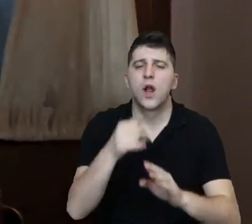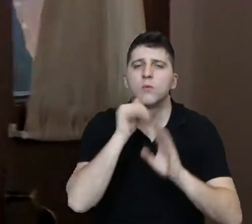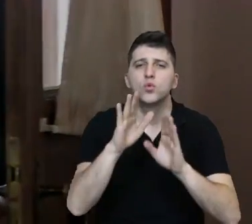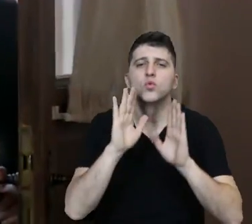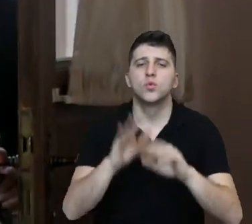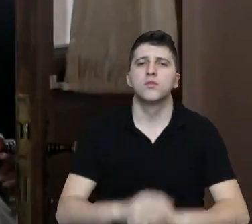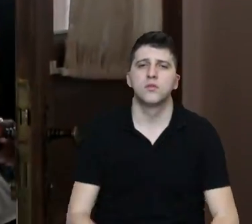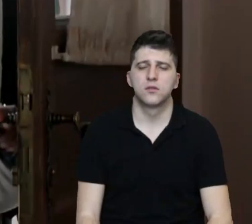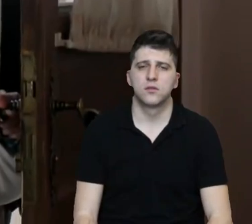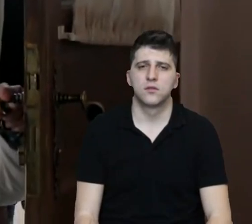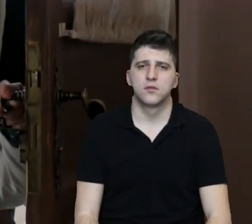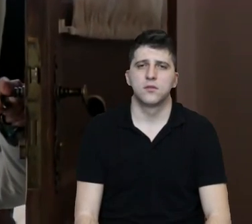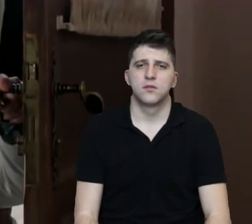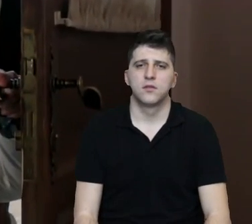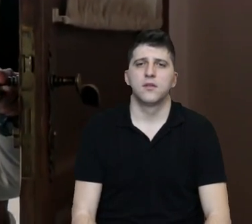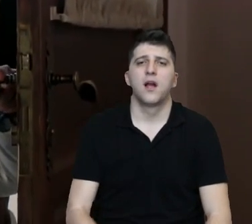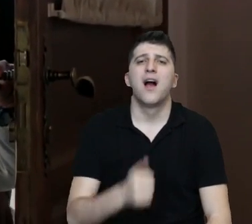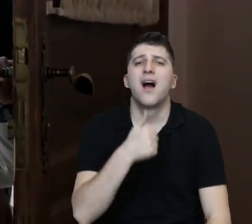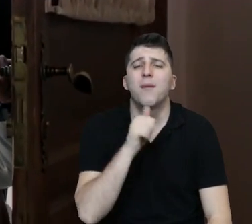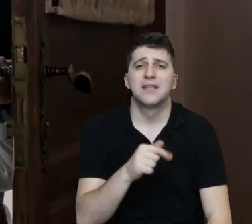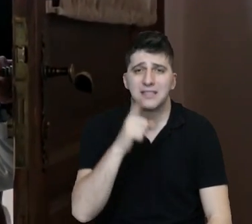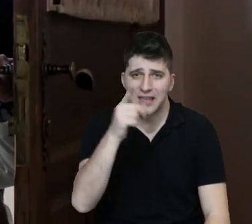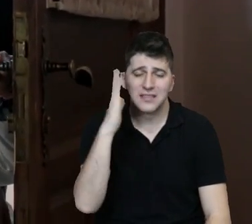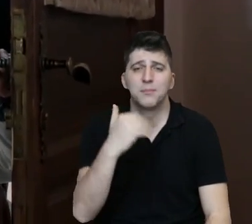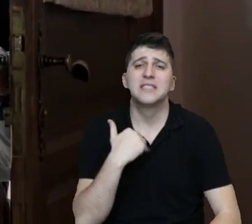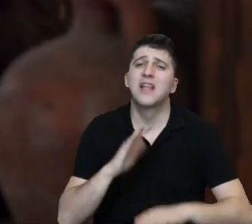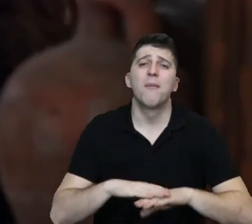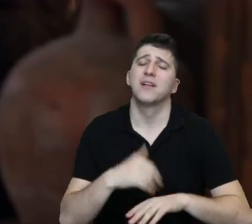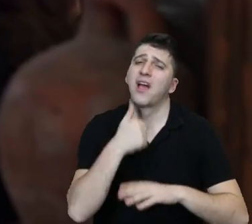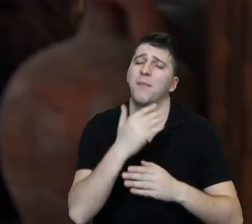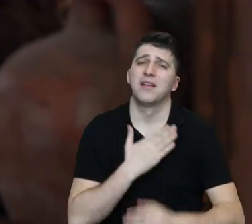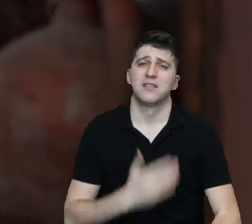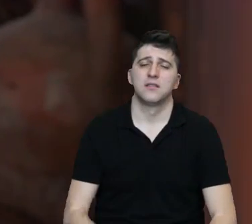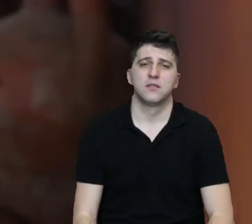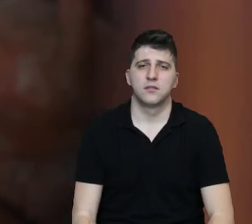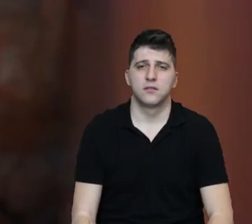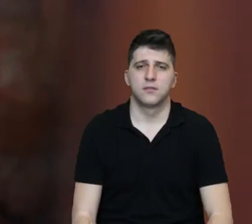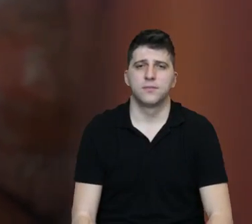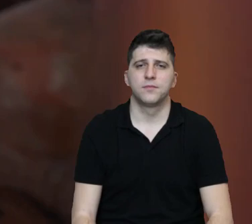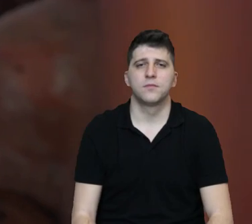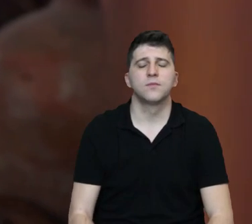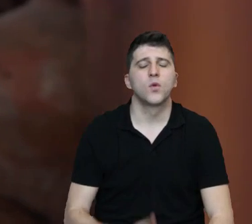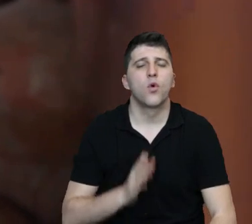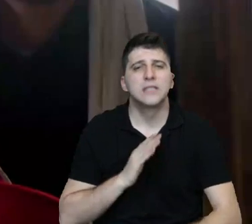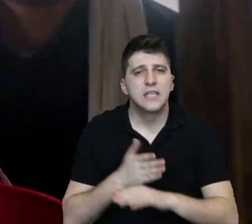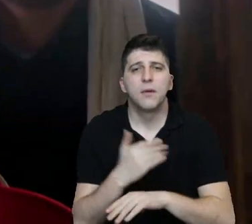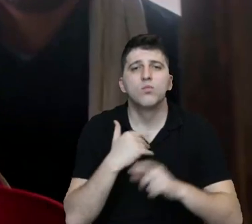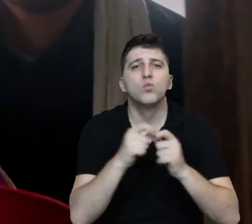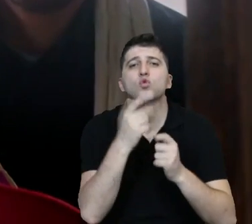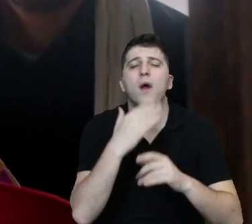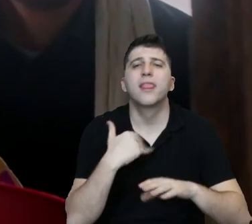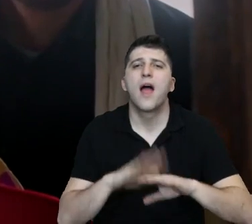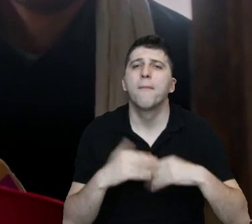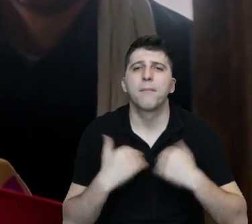Kapıyı açtılar. Abim, sen de gidersen biz ne yaparız abime söyle. İçeridekilere bakıyorlar. Oğlum, esas ben Burcu'm olmadan ne yaparım